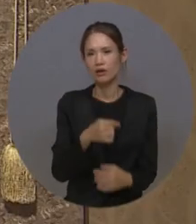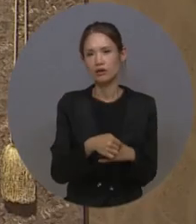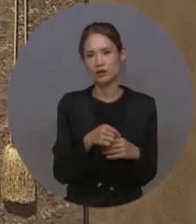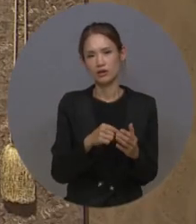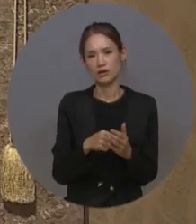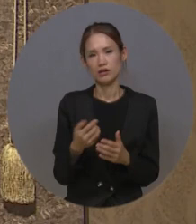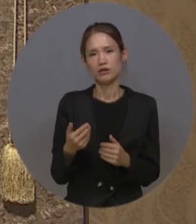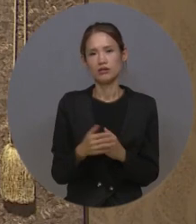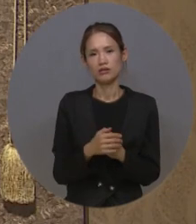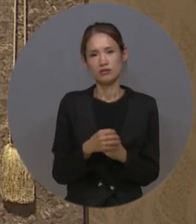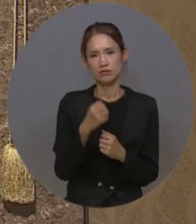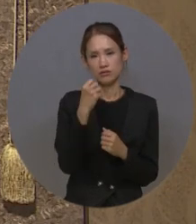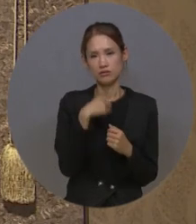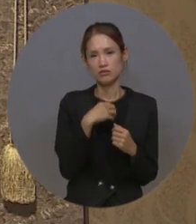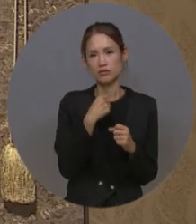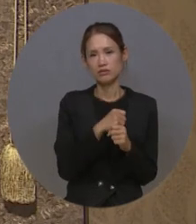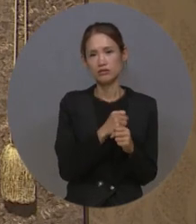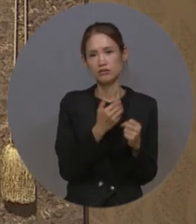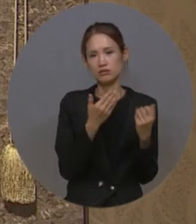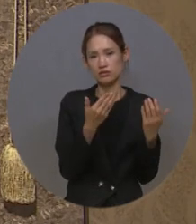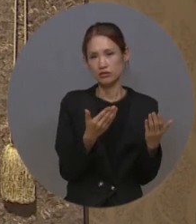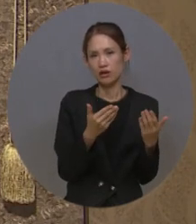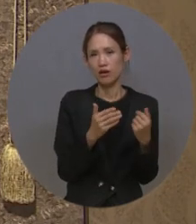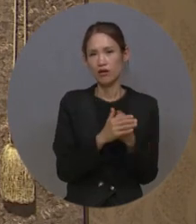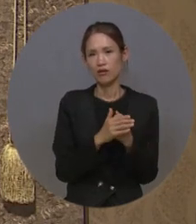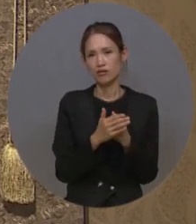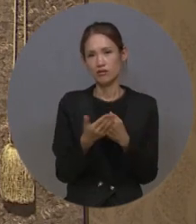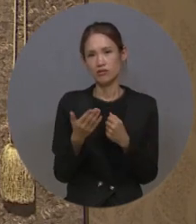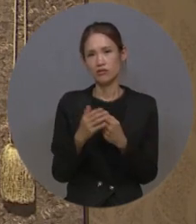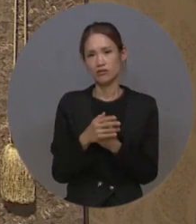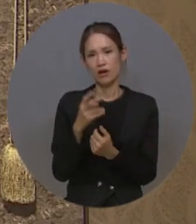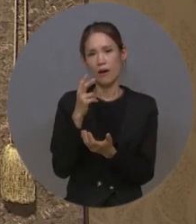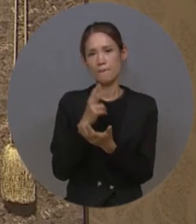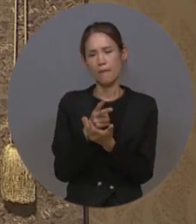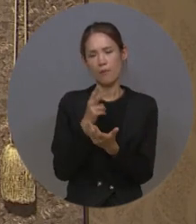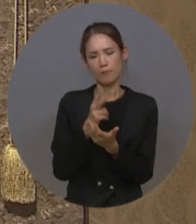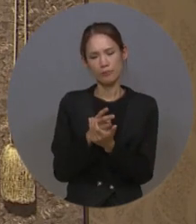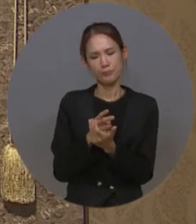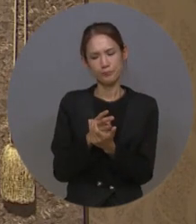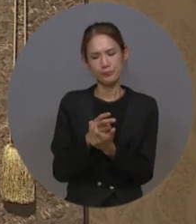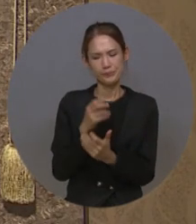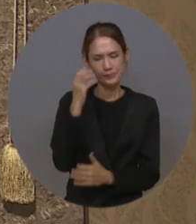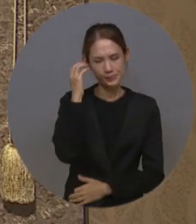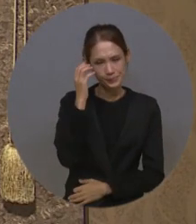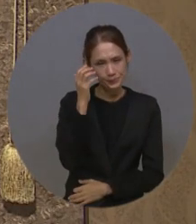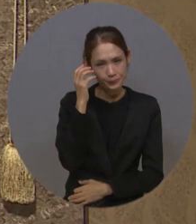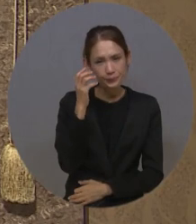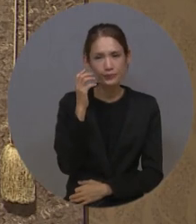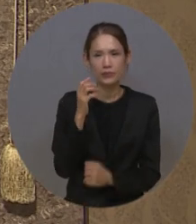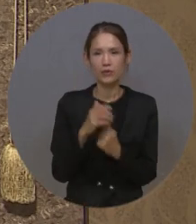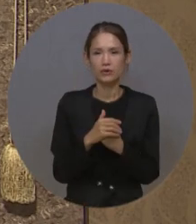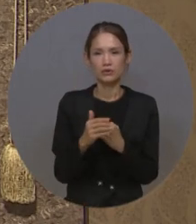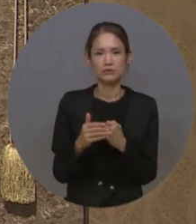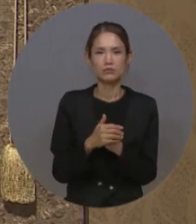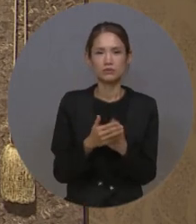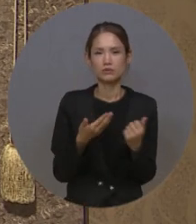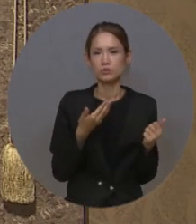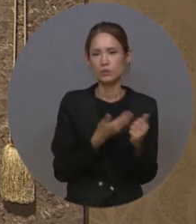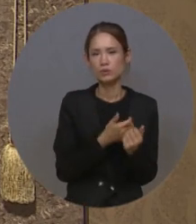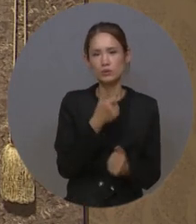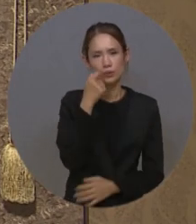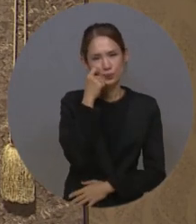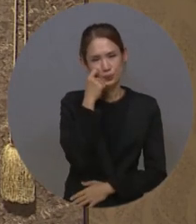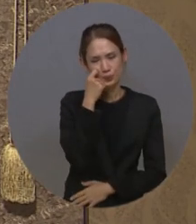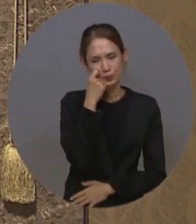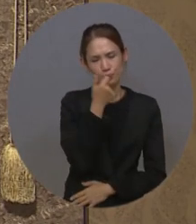사실 해주면 될 일인데 그런 법적인 뭐 그런 것 때문에 못해준 게 너무 미안한